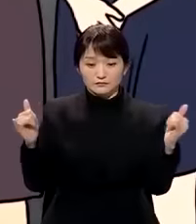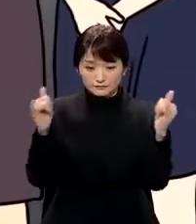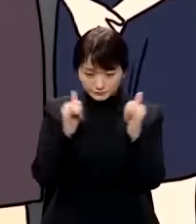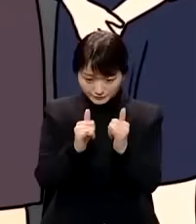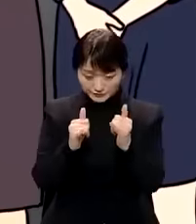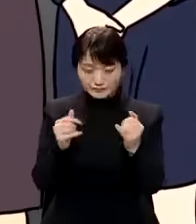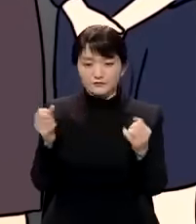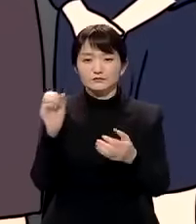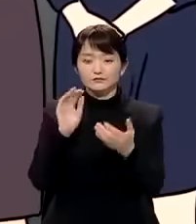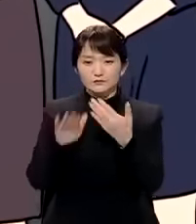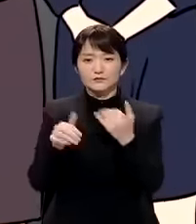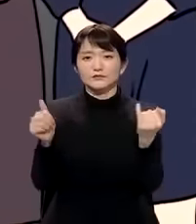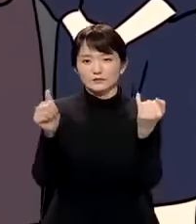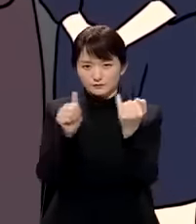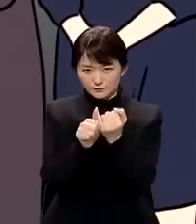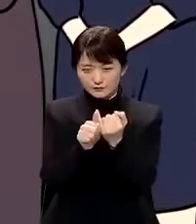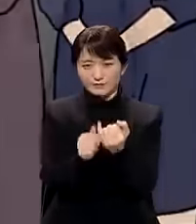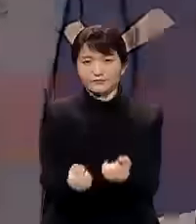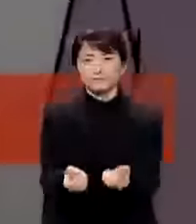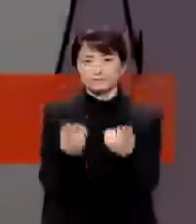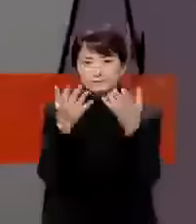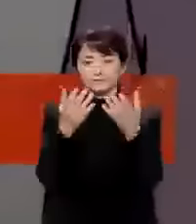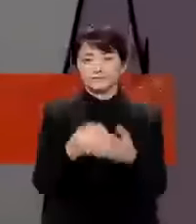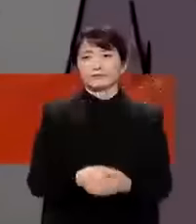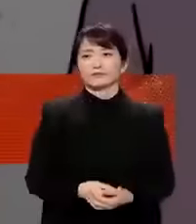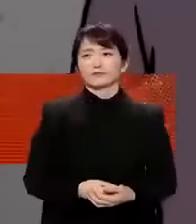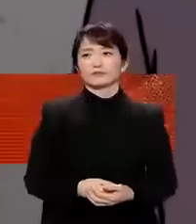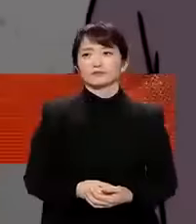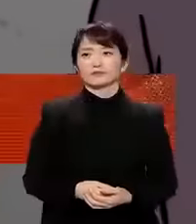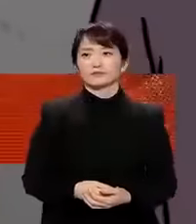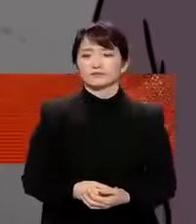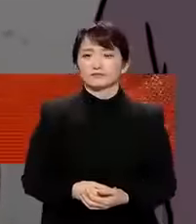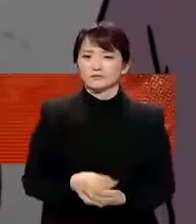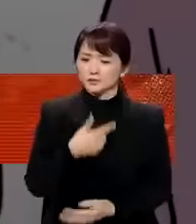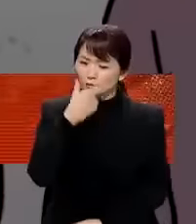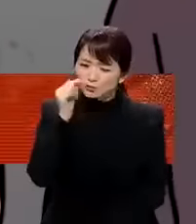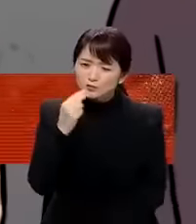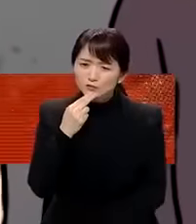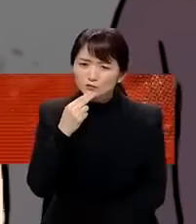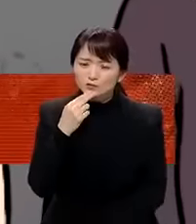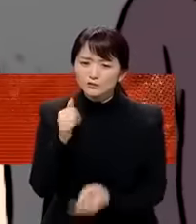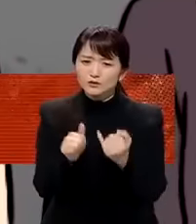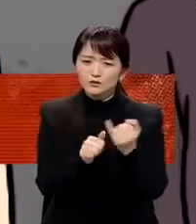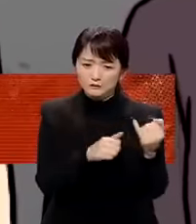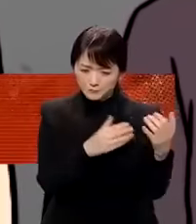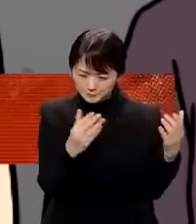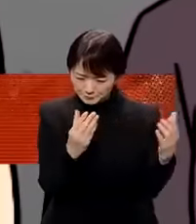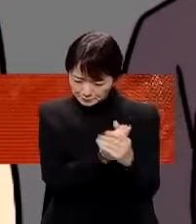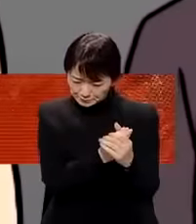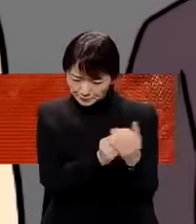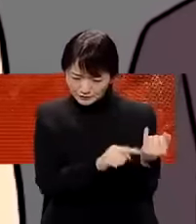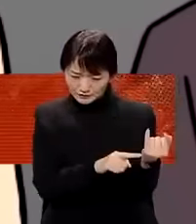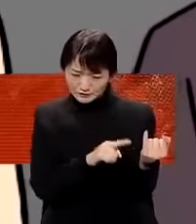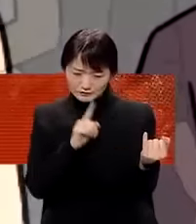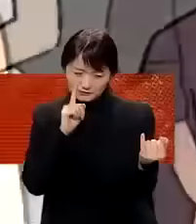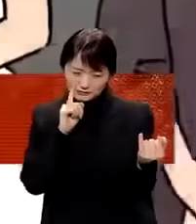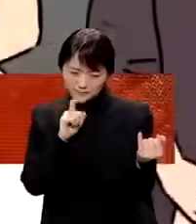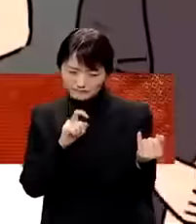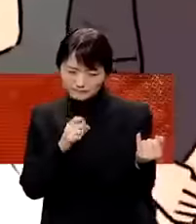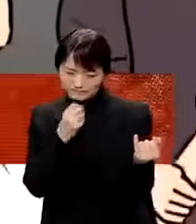결혼식을 올리게 됩니다음 자 뭐 하나 부족한게 없는 완벽한 안내 하지만 점점 냄새가